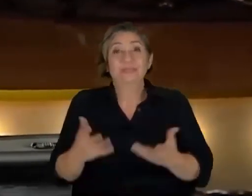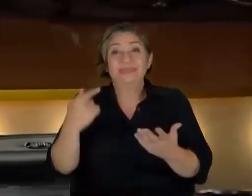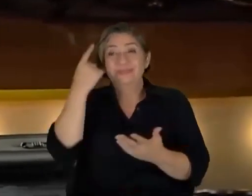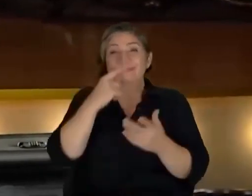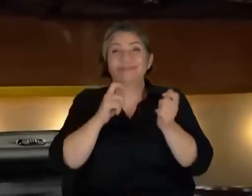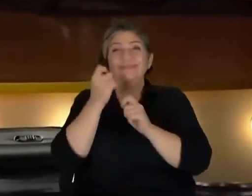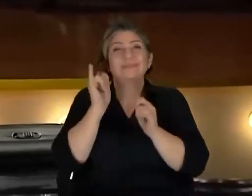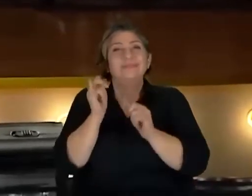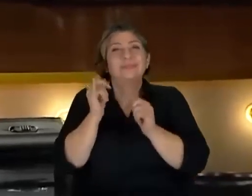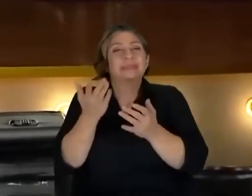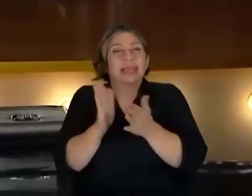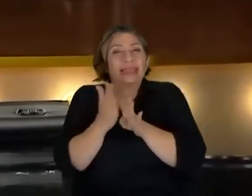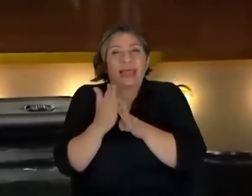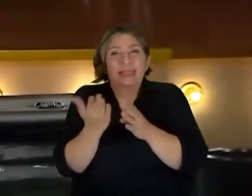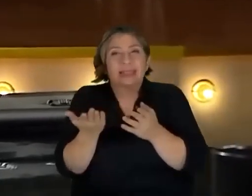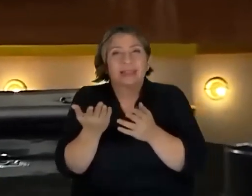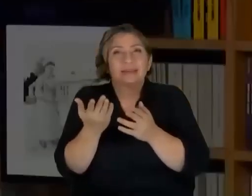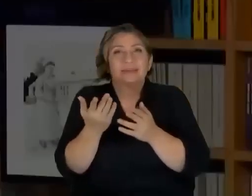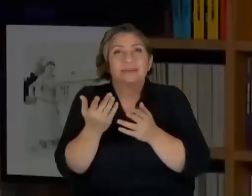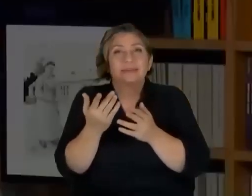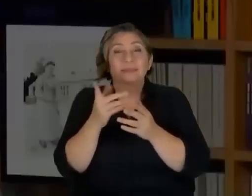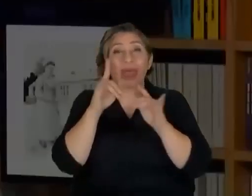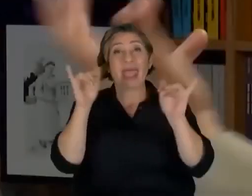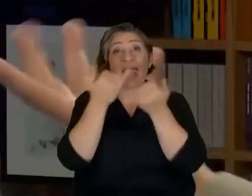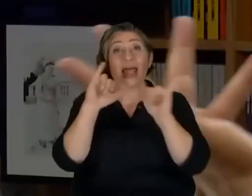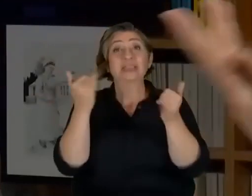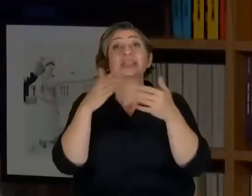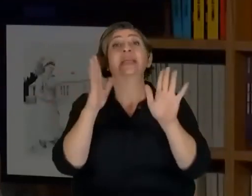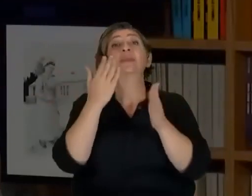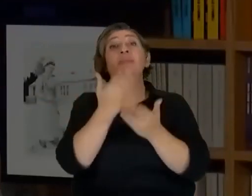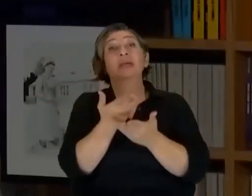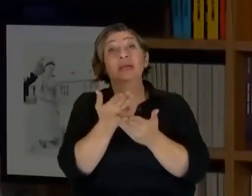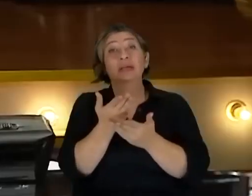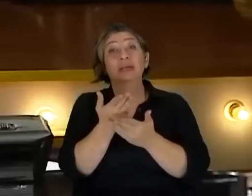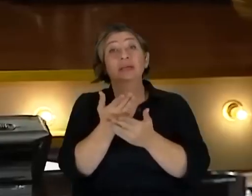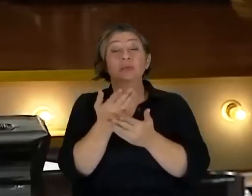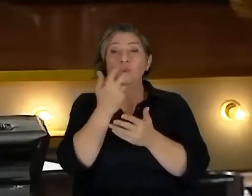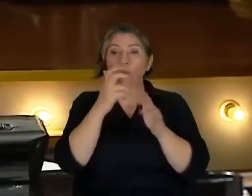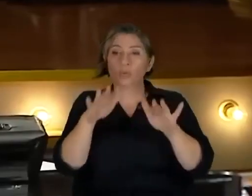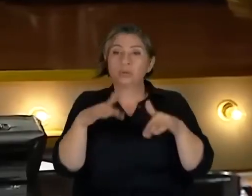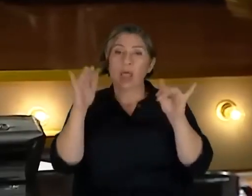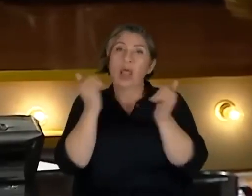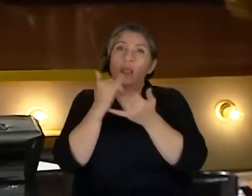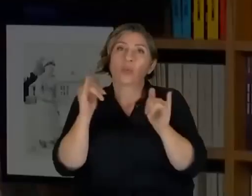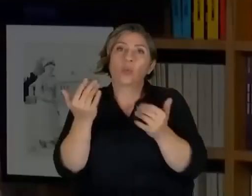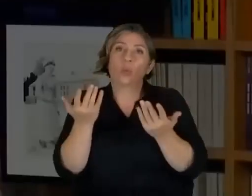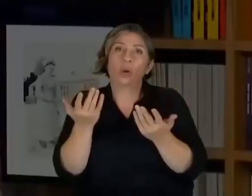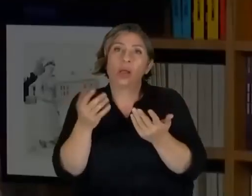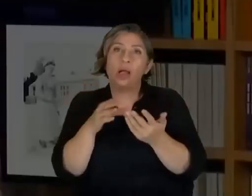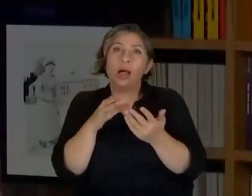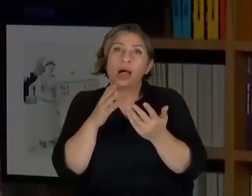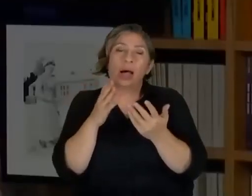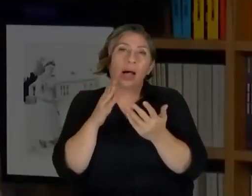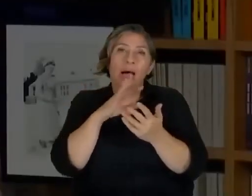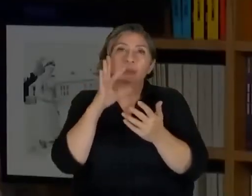Yani bir niye böyle yani? Niye böyle? Bir eğlence değil mi bu yani? Herkes eğleniyor yani her